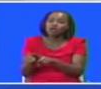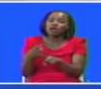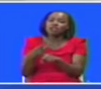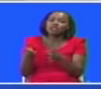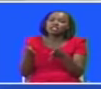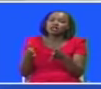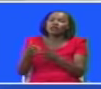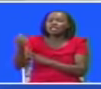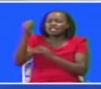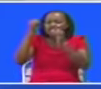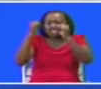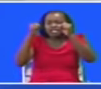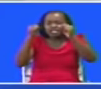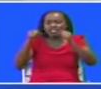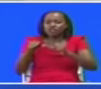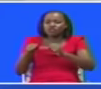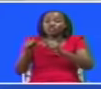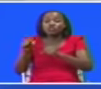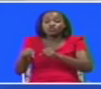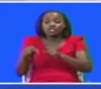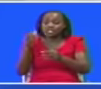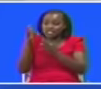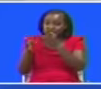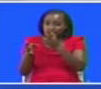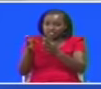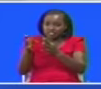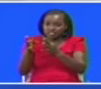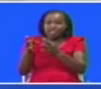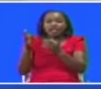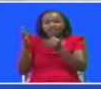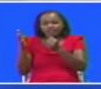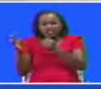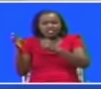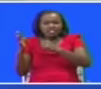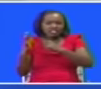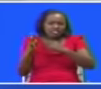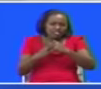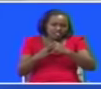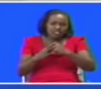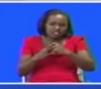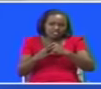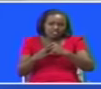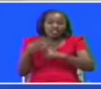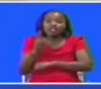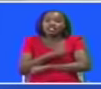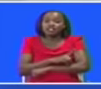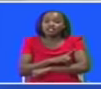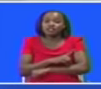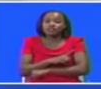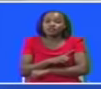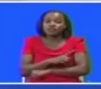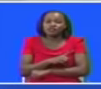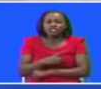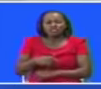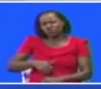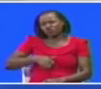tuna mgomo unaendelea, ikiwa leo umeingia siku yake ya 38 ama 7 kabla sijakosea, Daktari Mahamud.